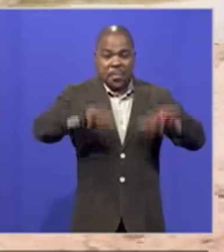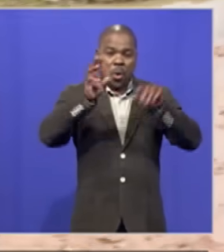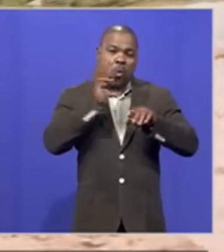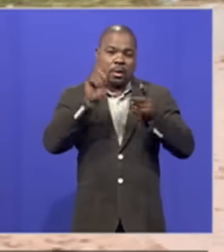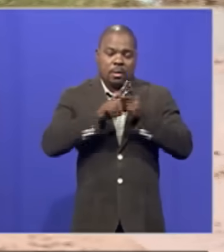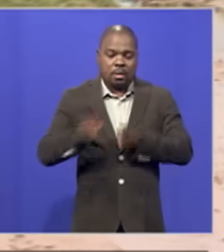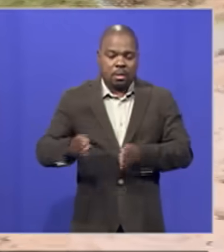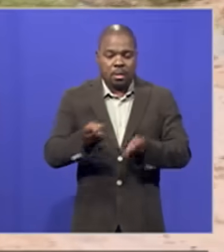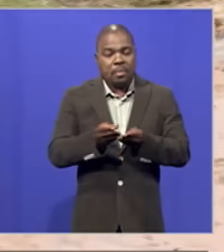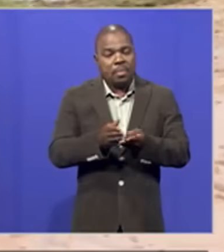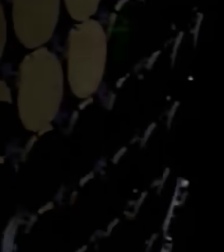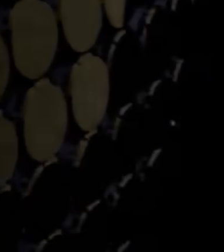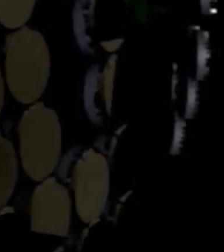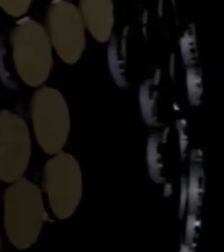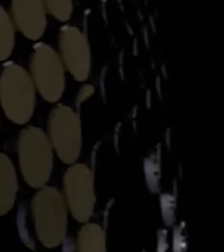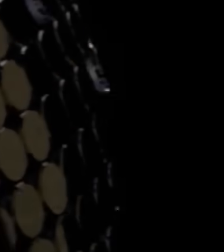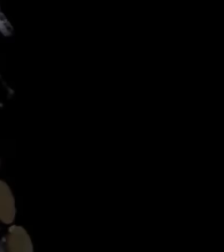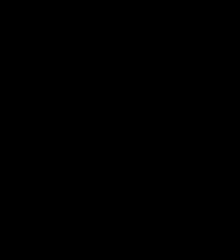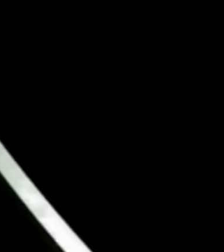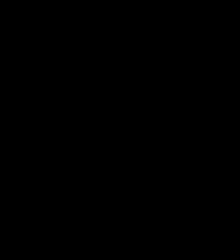sentšwego ke pula.